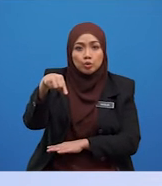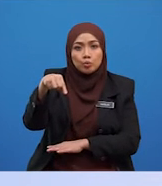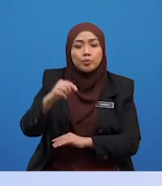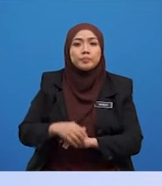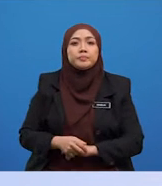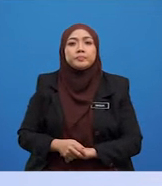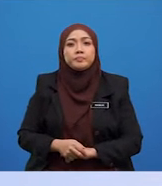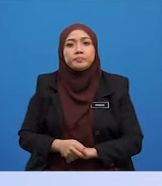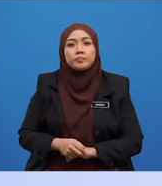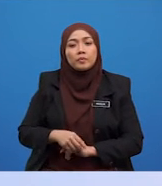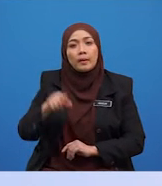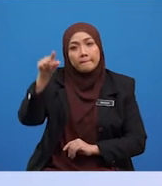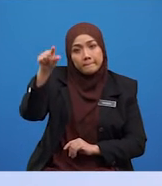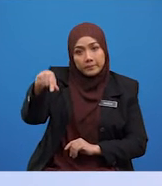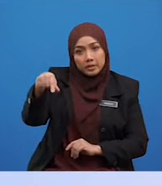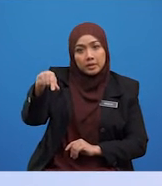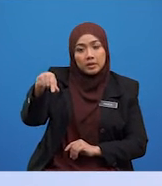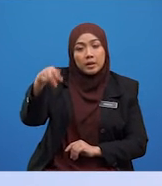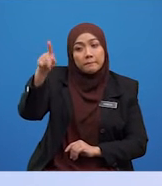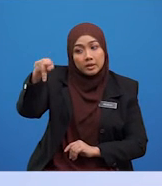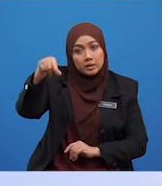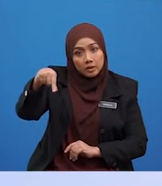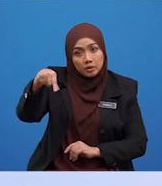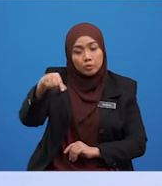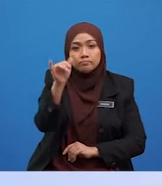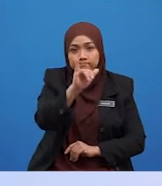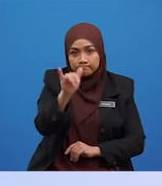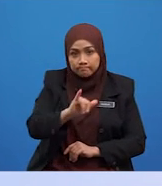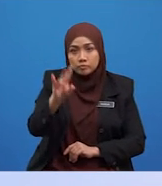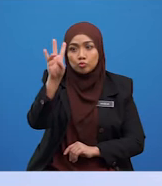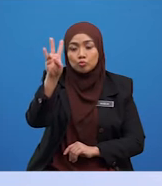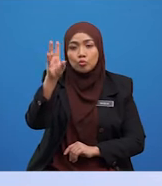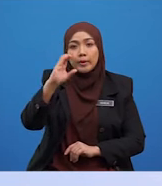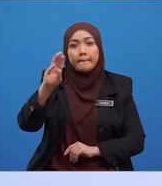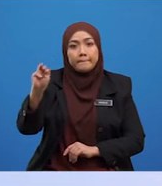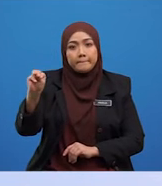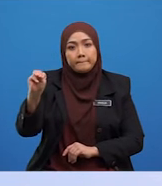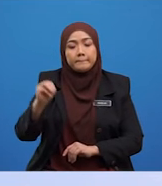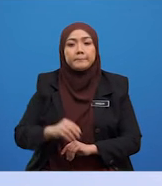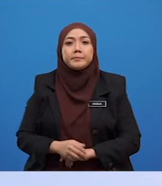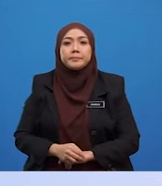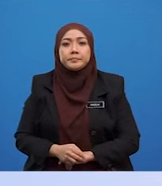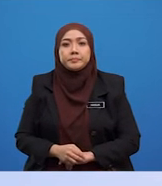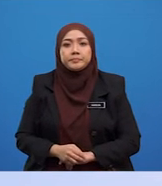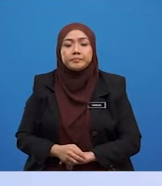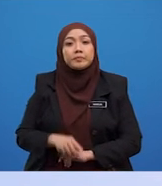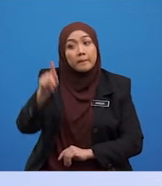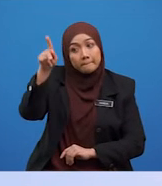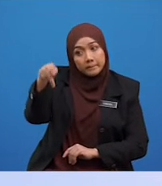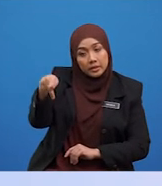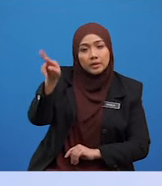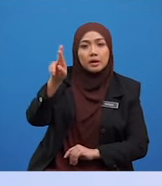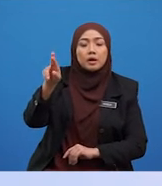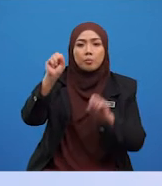Ya, panjang PQ ialah 7 cm. Akhir sekali, panjang